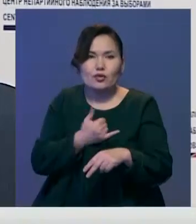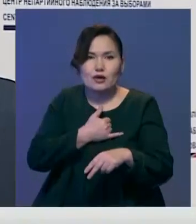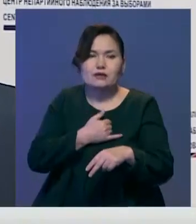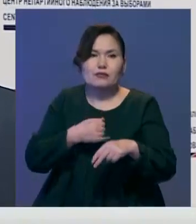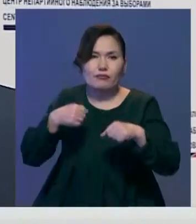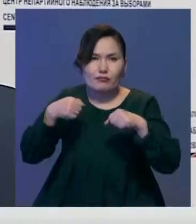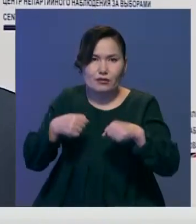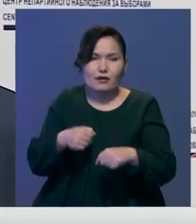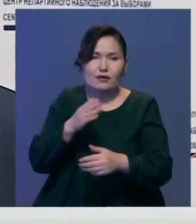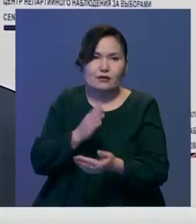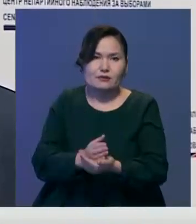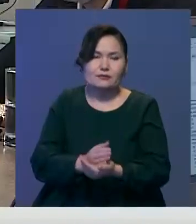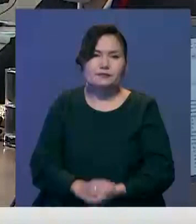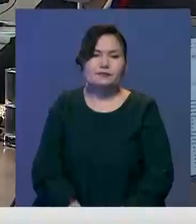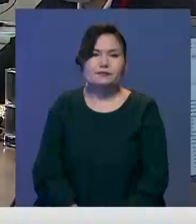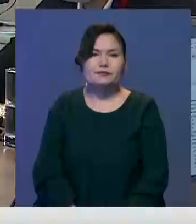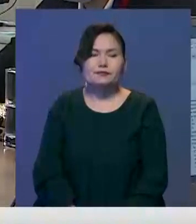бар.